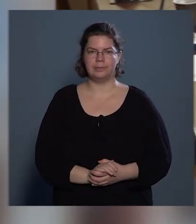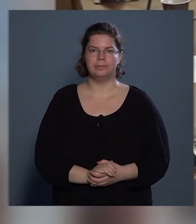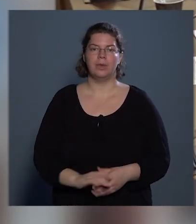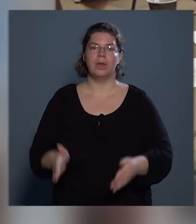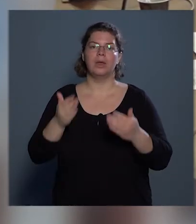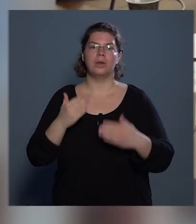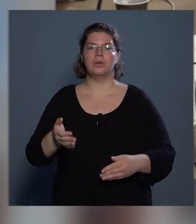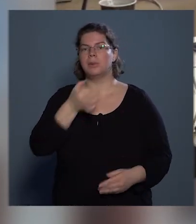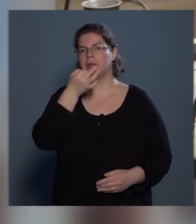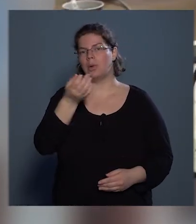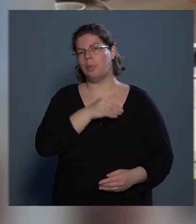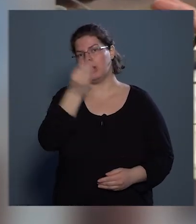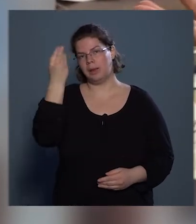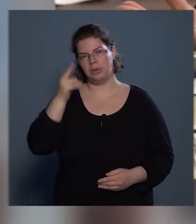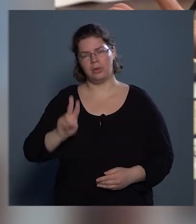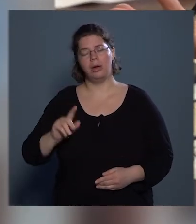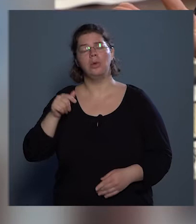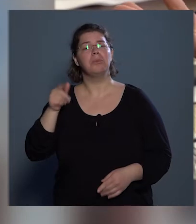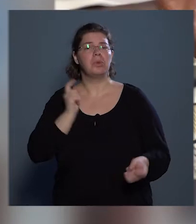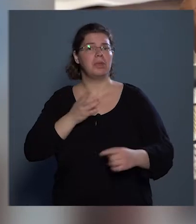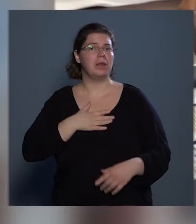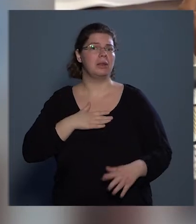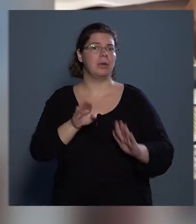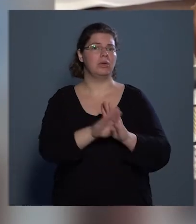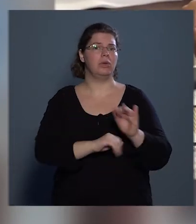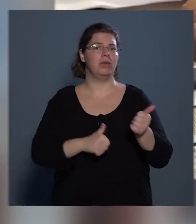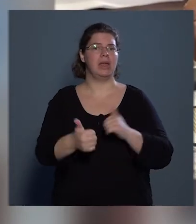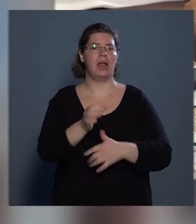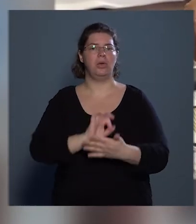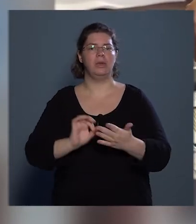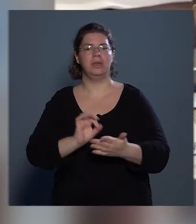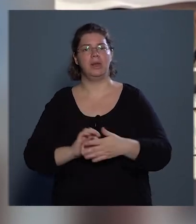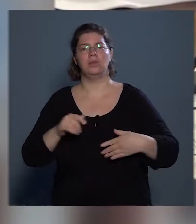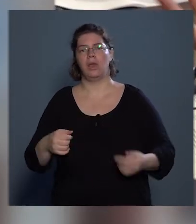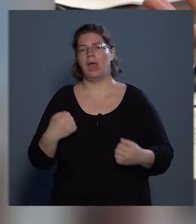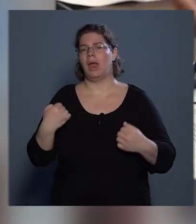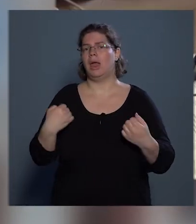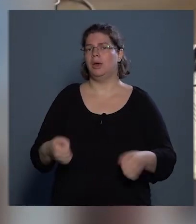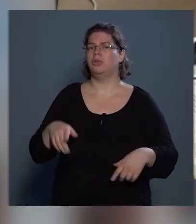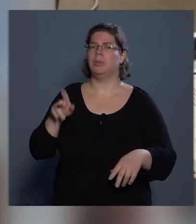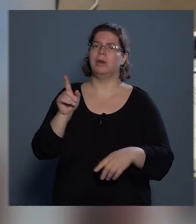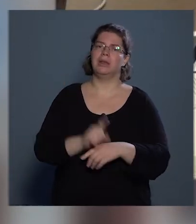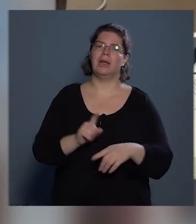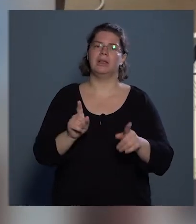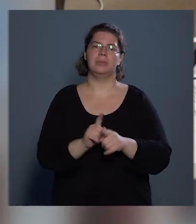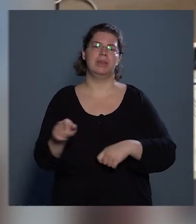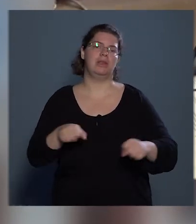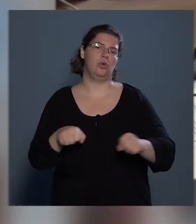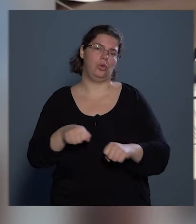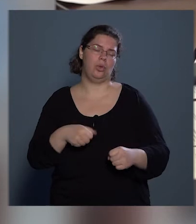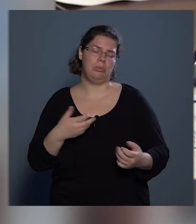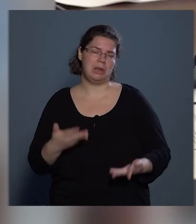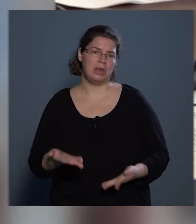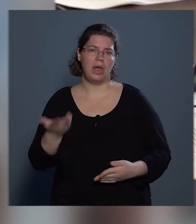Köszönöm a szót, polgármester úr. Én szerintem ez egy törvényi előírás, tehát egy erősebb rendelkezés, mint ugye önkormányzati. Ha